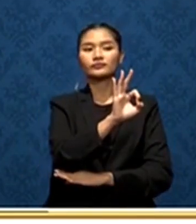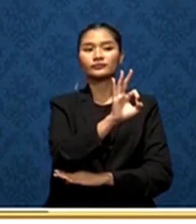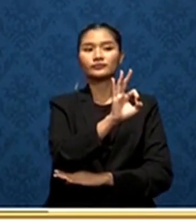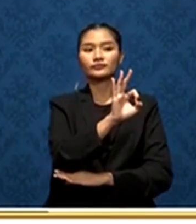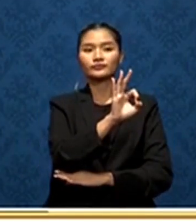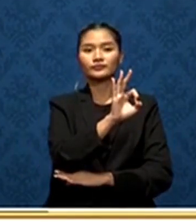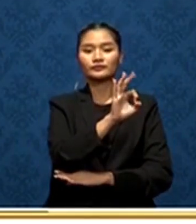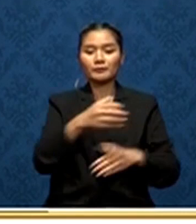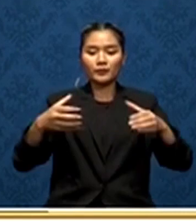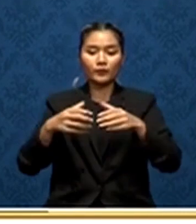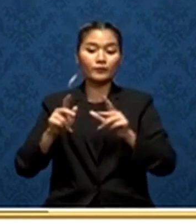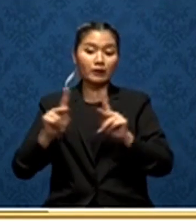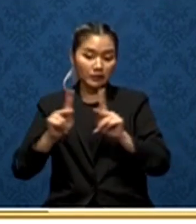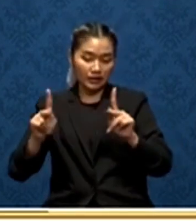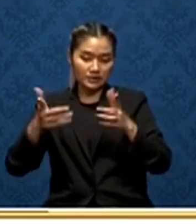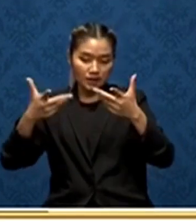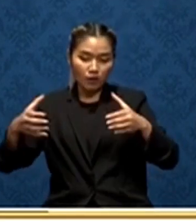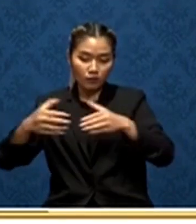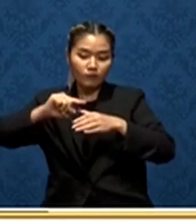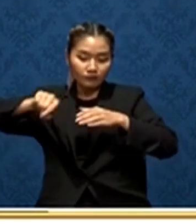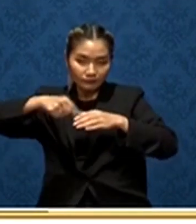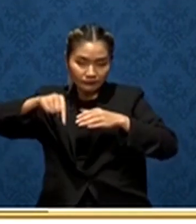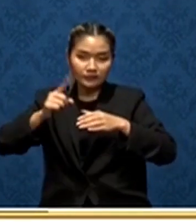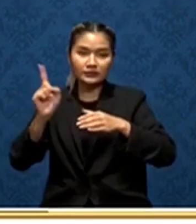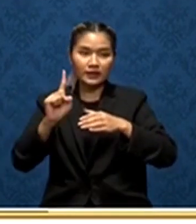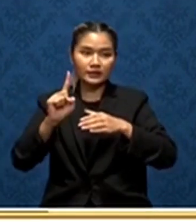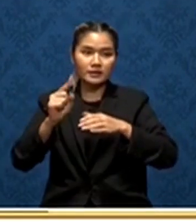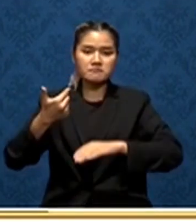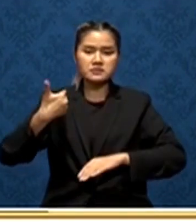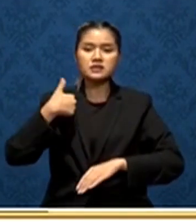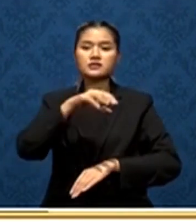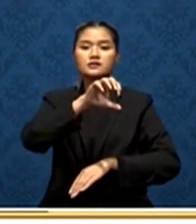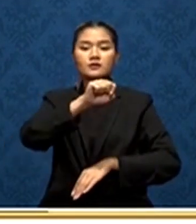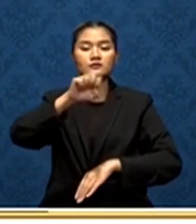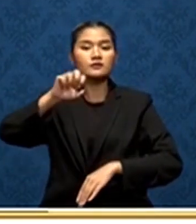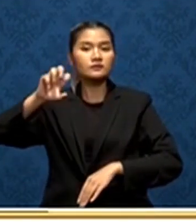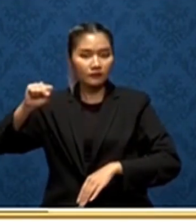และในกรรมการสรรหานั้นมีสสส